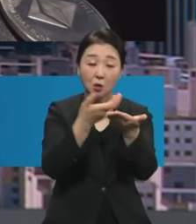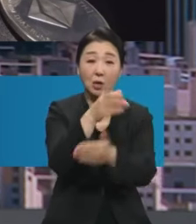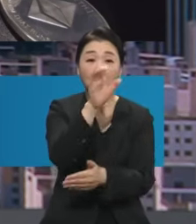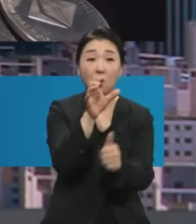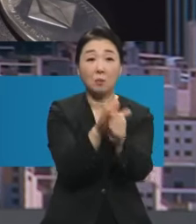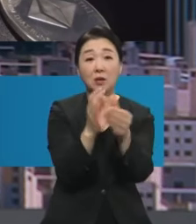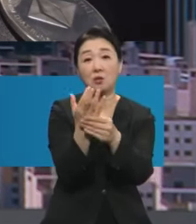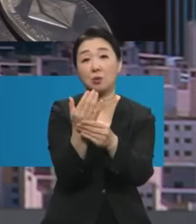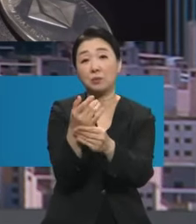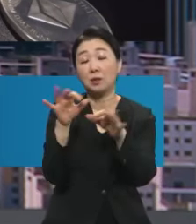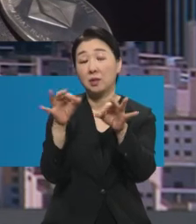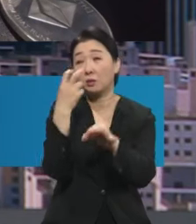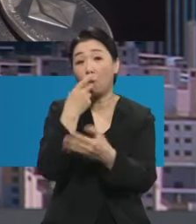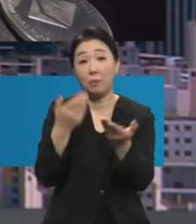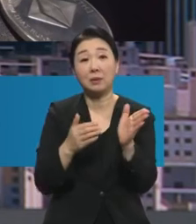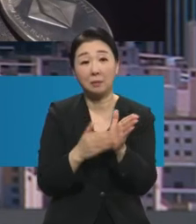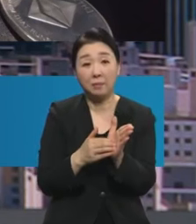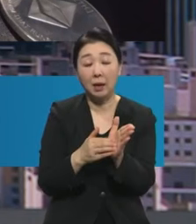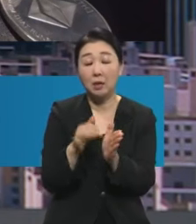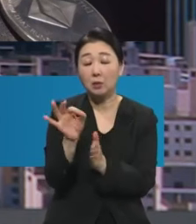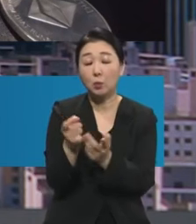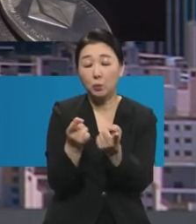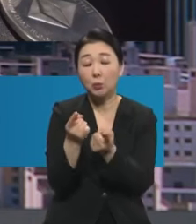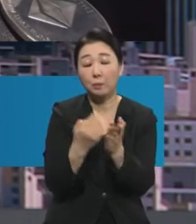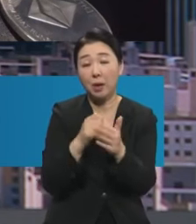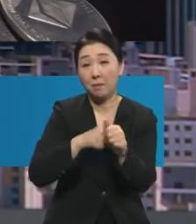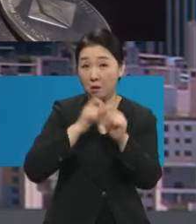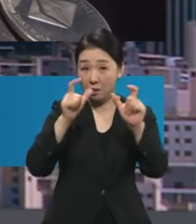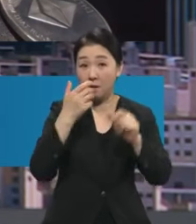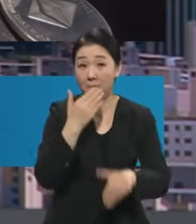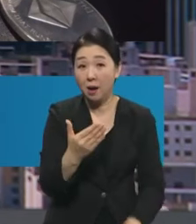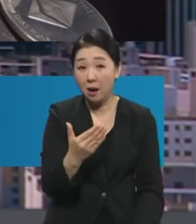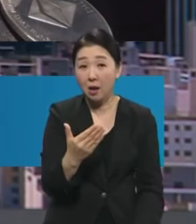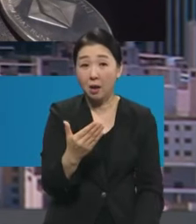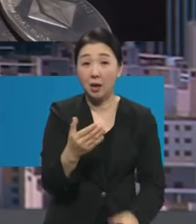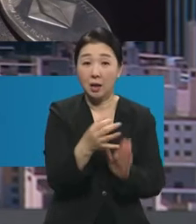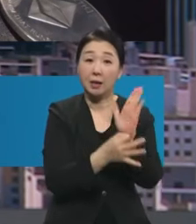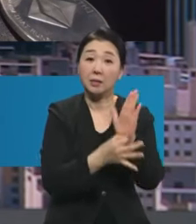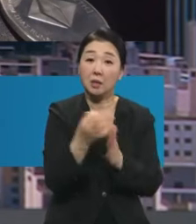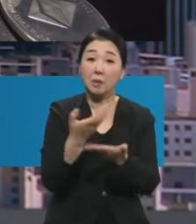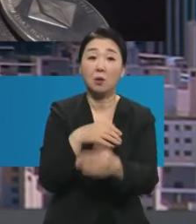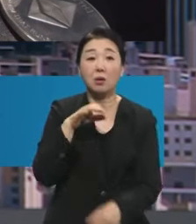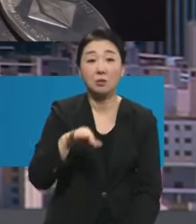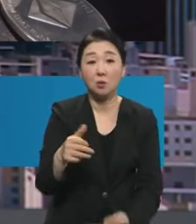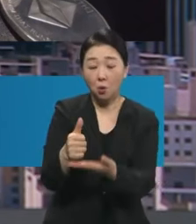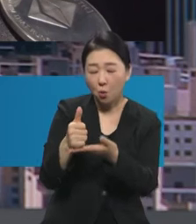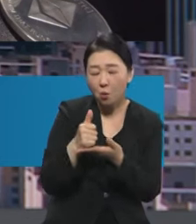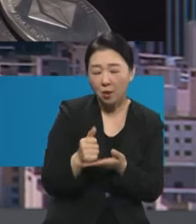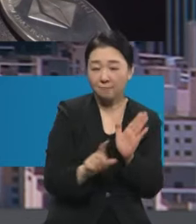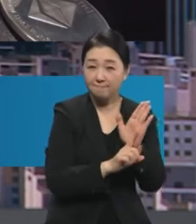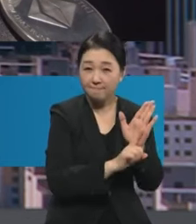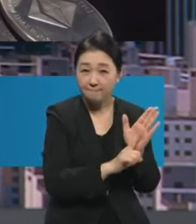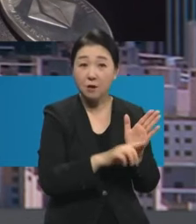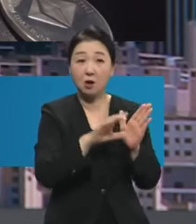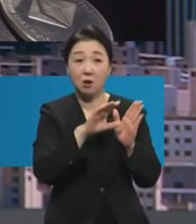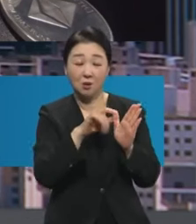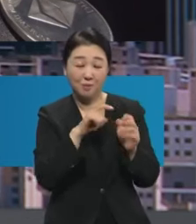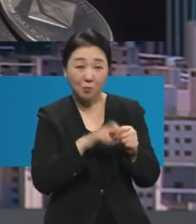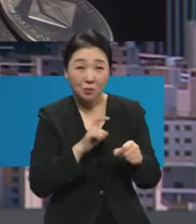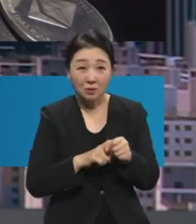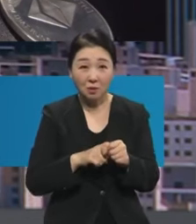은행에서 보호받고 시세를 조종하면 처벌받습니다. 그러자 가상화폐 거래소들은 고객을 끌어모으겠다면서